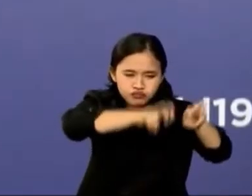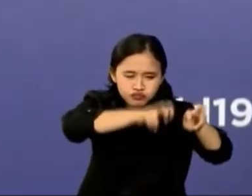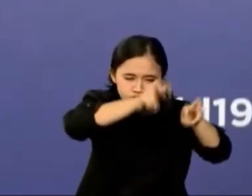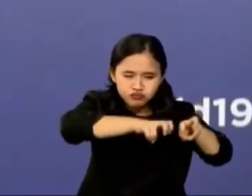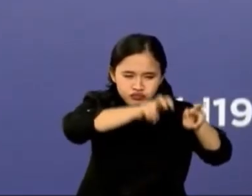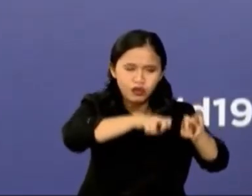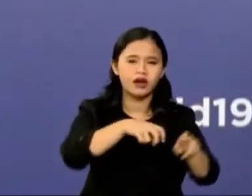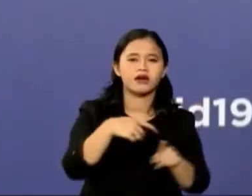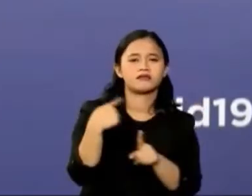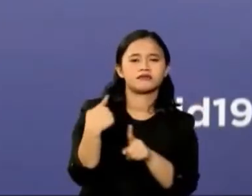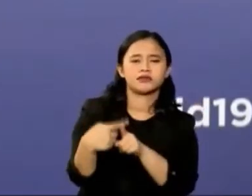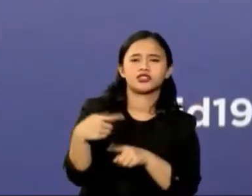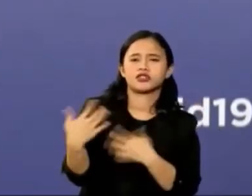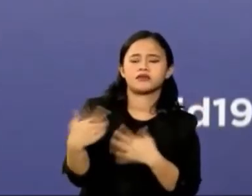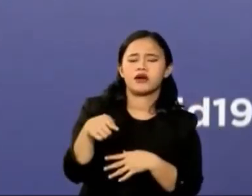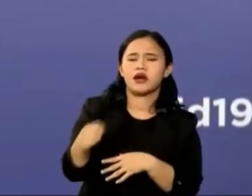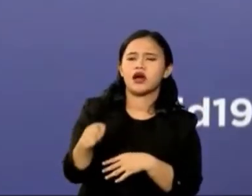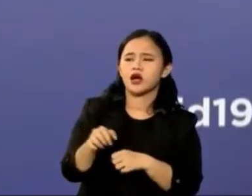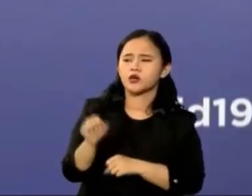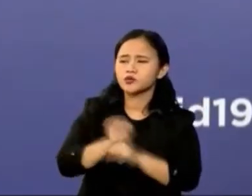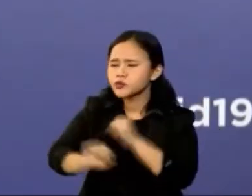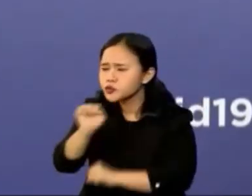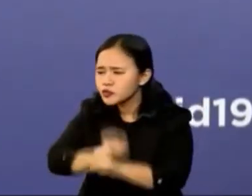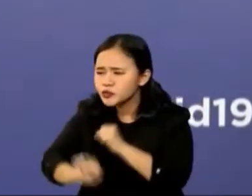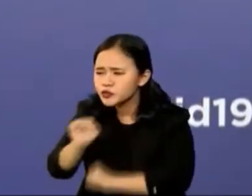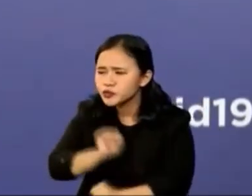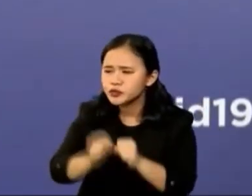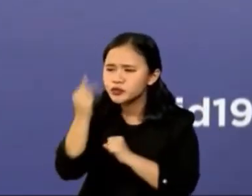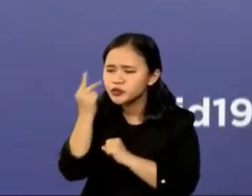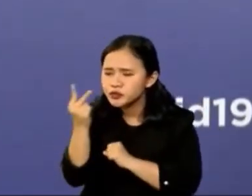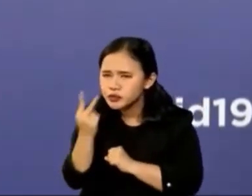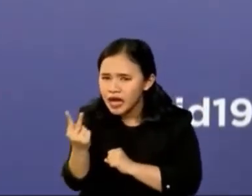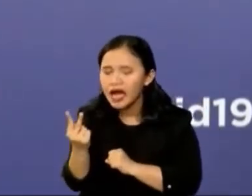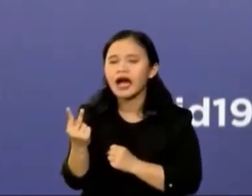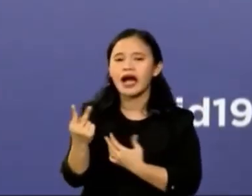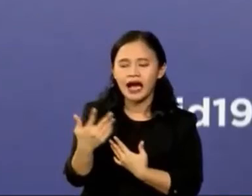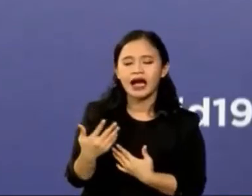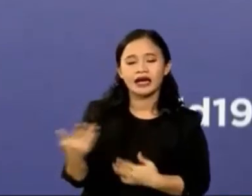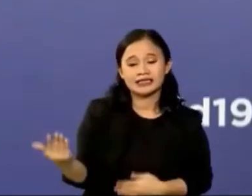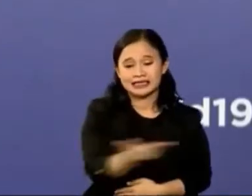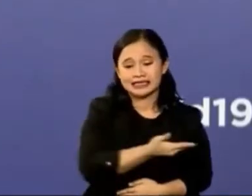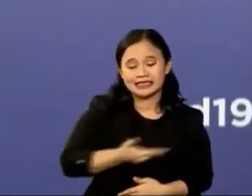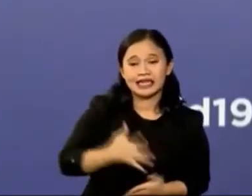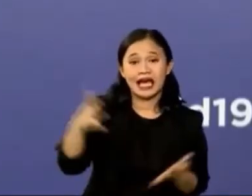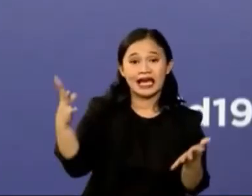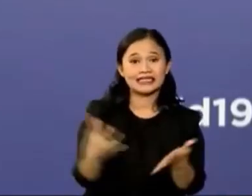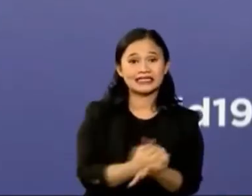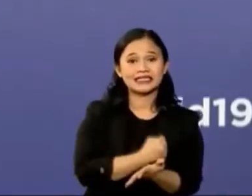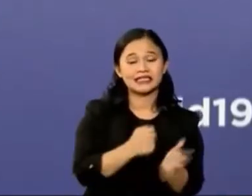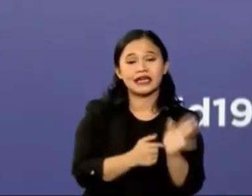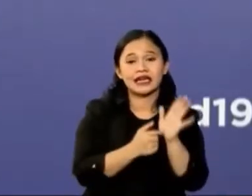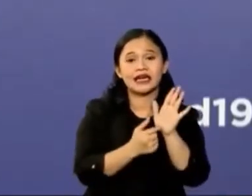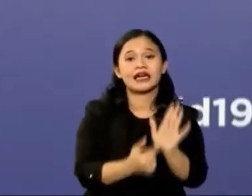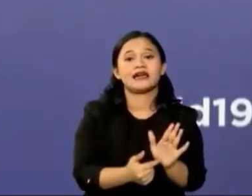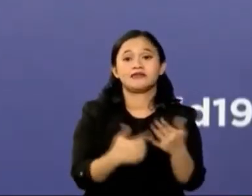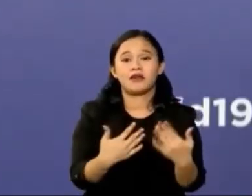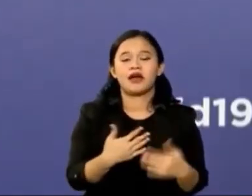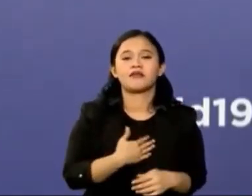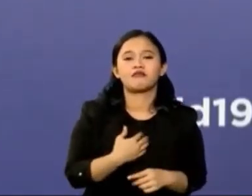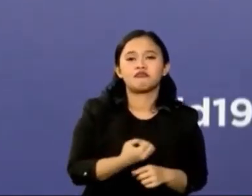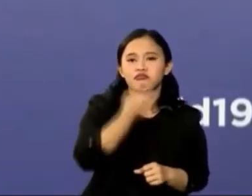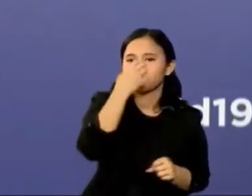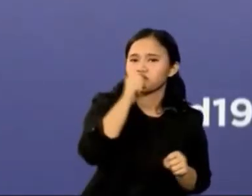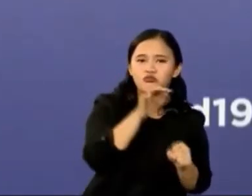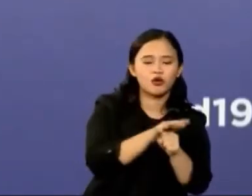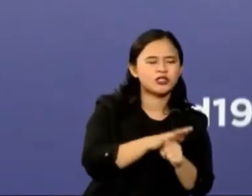kemudian kontak tracing yang secara agresif kita lakukan, inilah yang kemudian menggambarkan banyaknya kasus positif yang